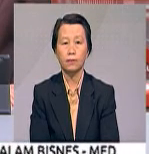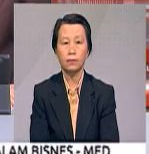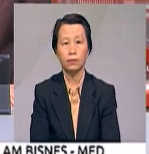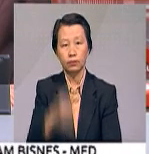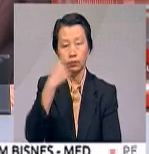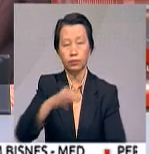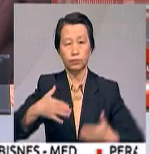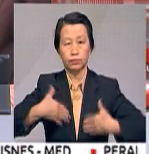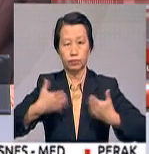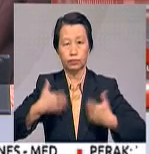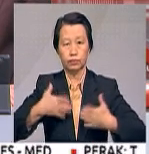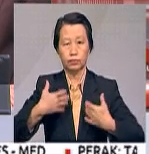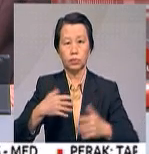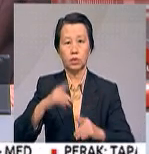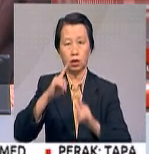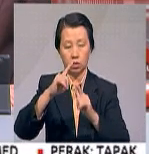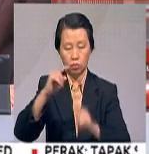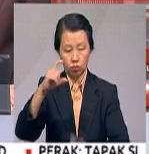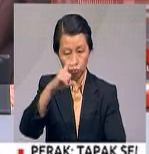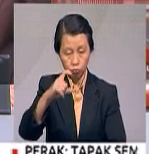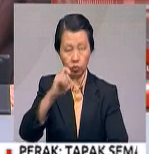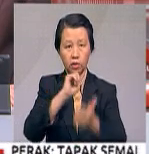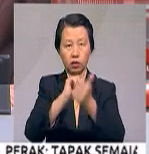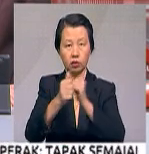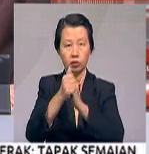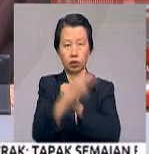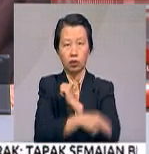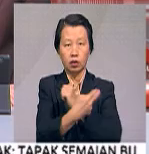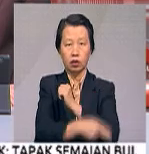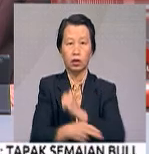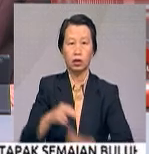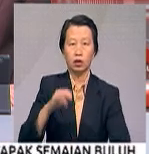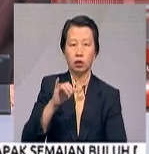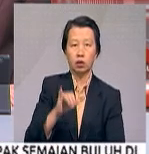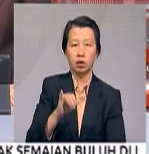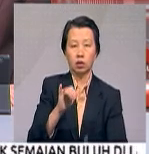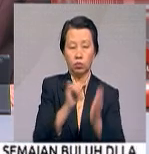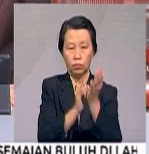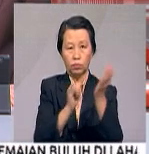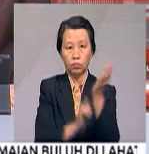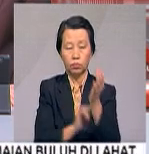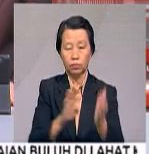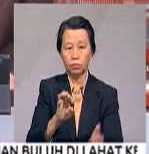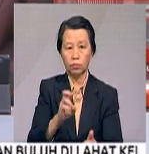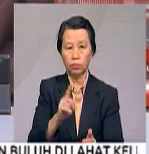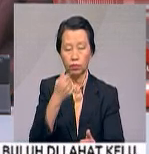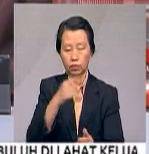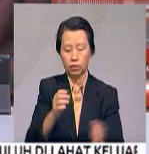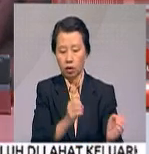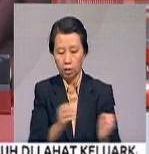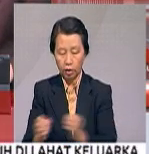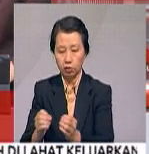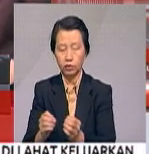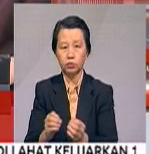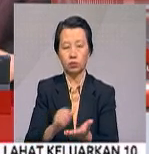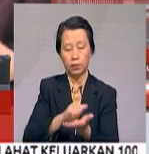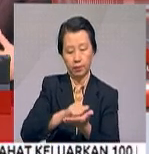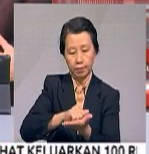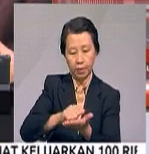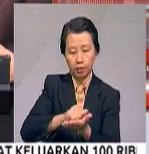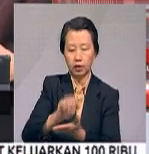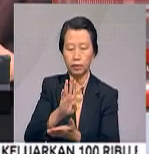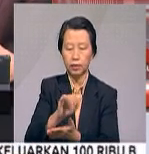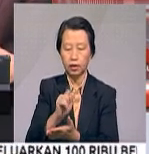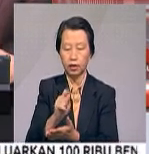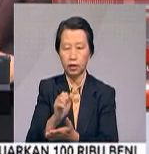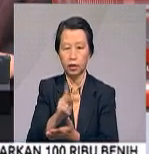Bagi memeriahkan lagi bulan sukan negara, Yayasan Budi Penyayang Malaysia menganjurkan acara Batik Fun Walk. Disertai lebih